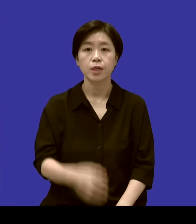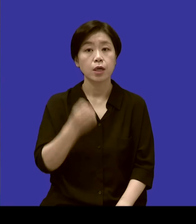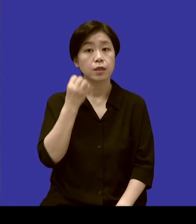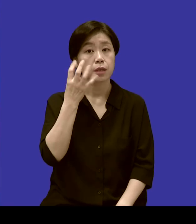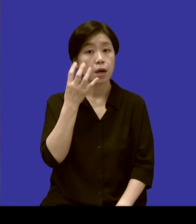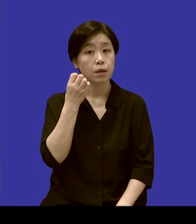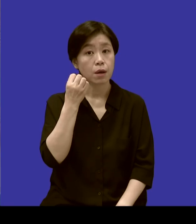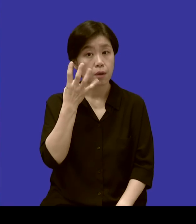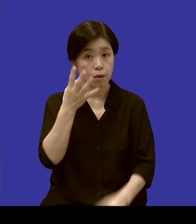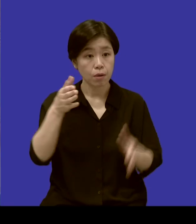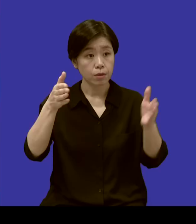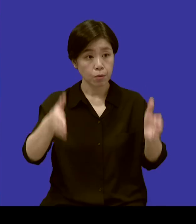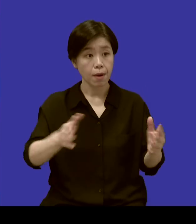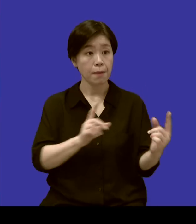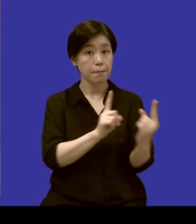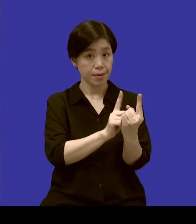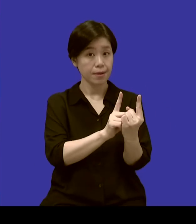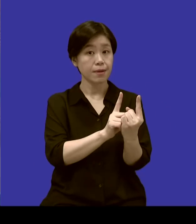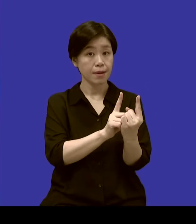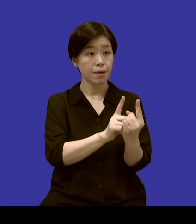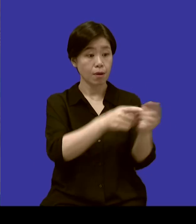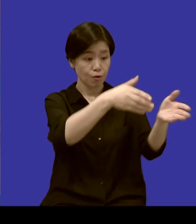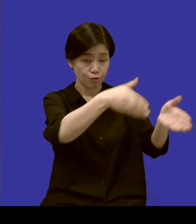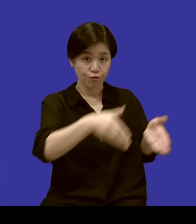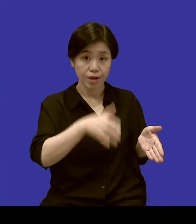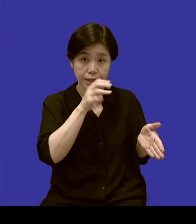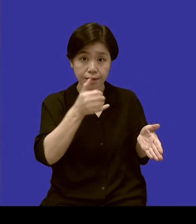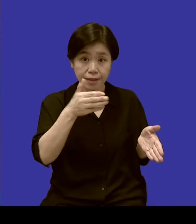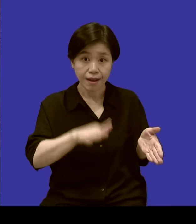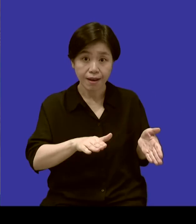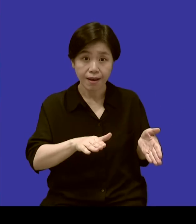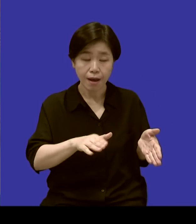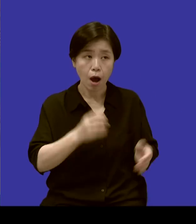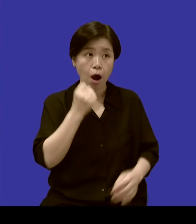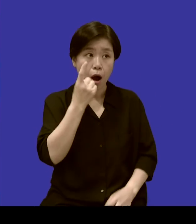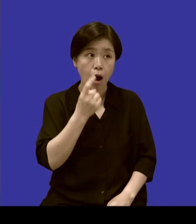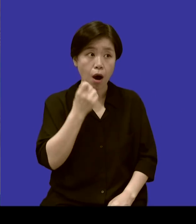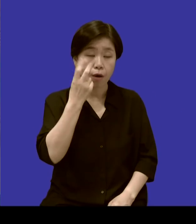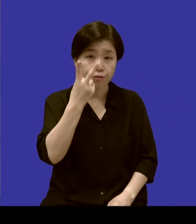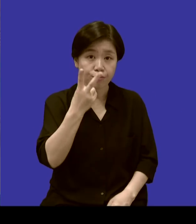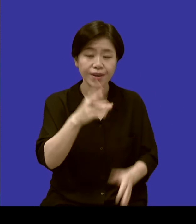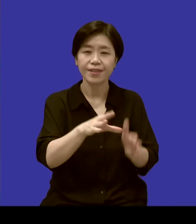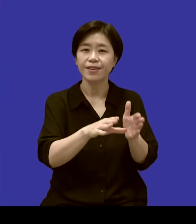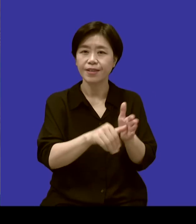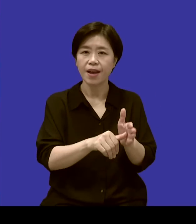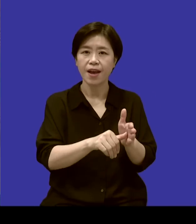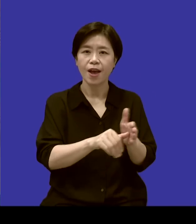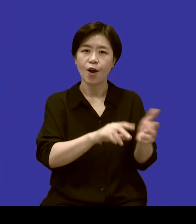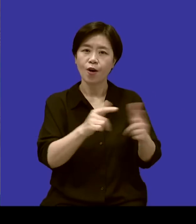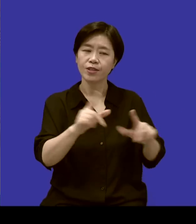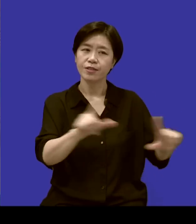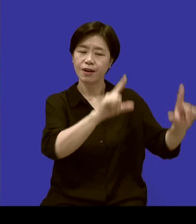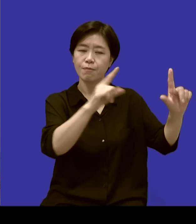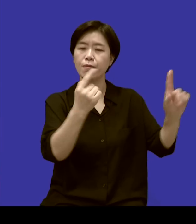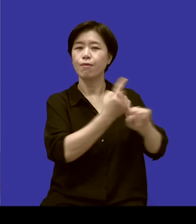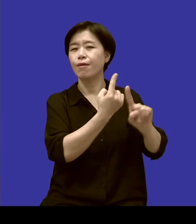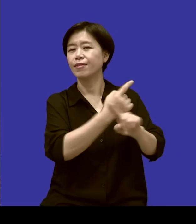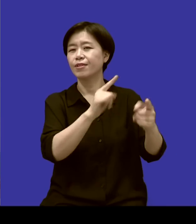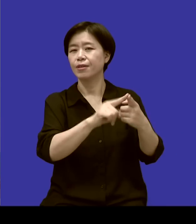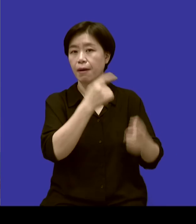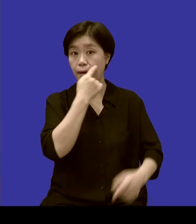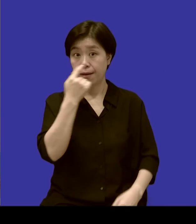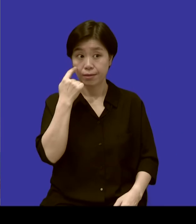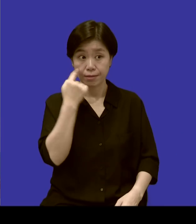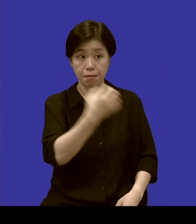4개월 동안 양육을 하는데 보통 두 달 정도만 있으면 간질거리를 가지고 와요. 네. 그래서 보면은 막